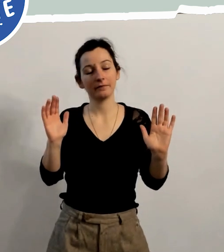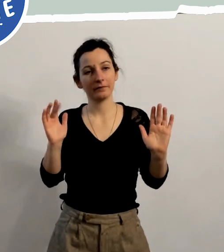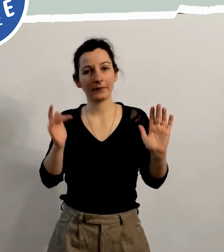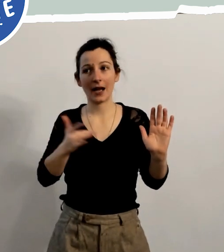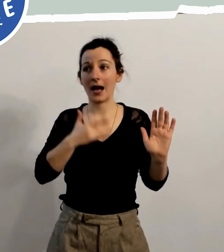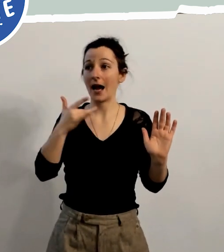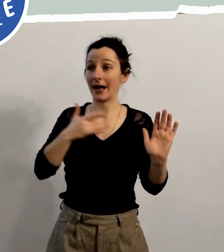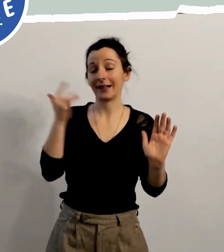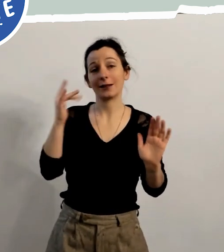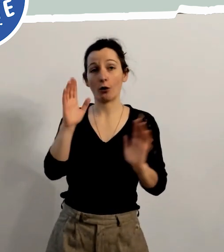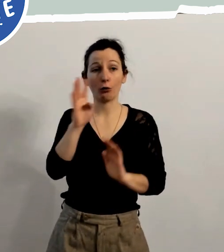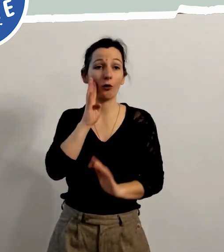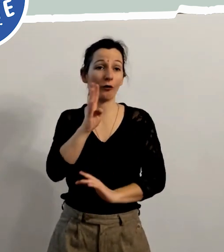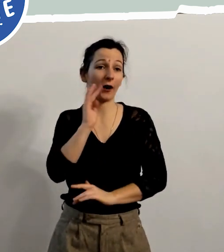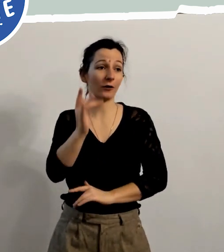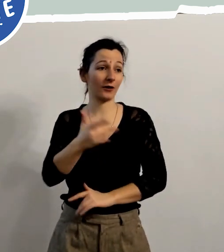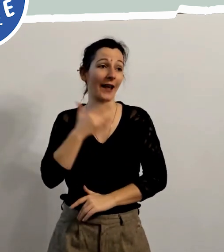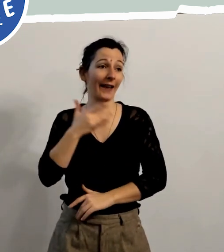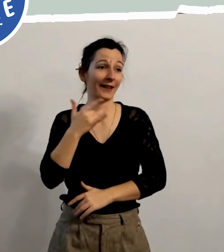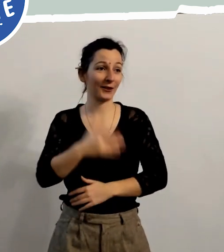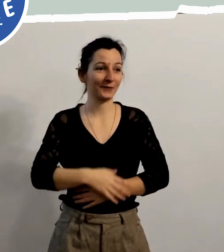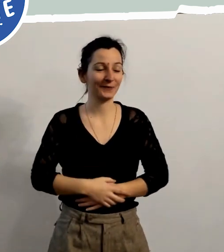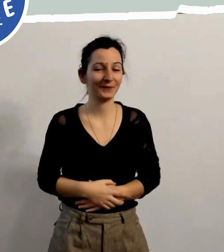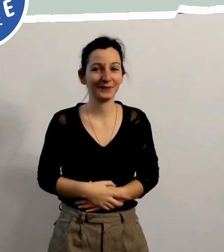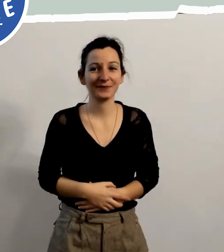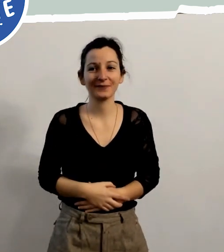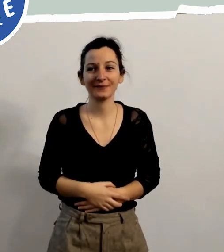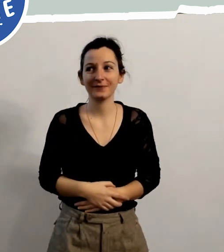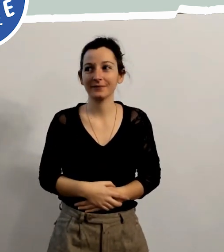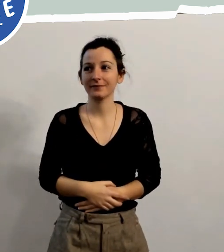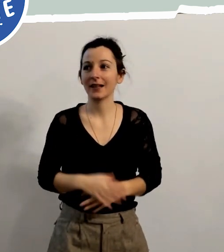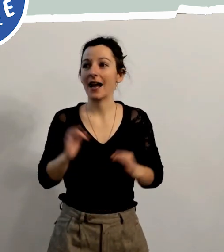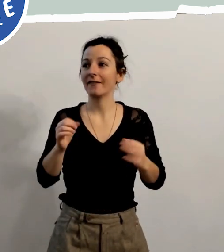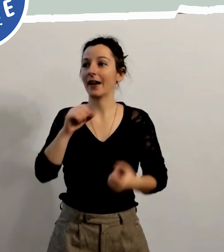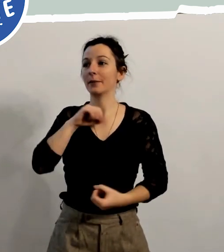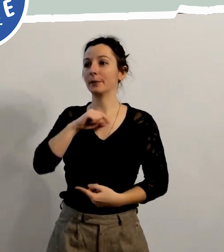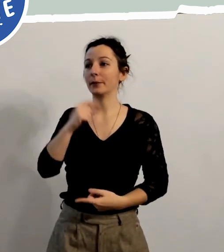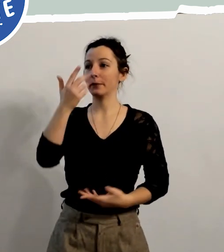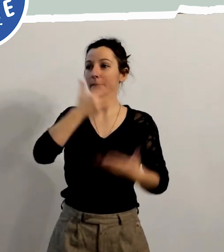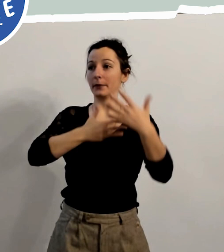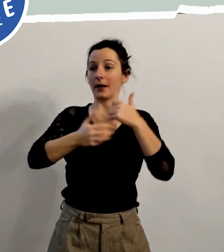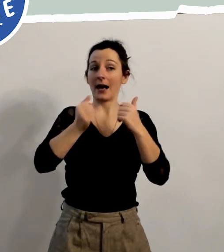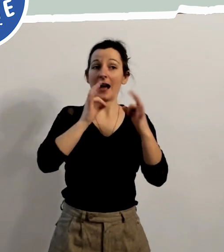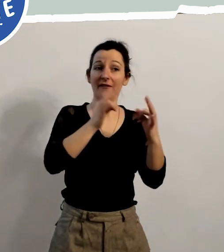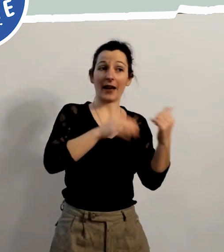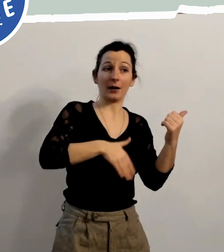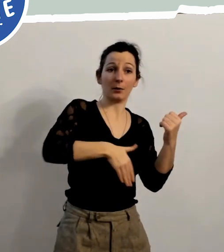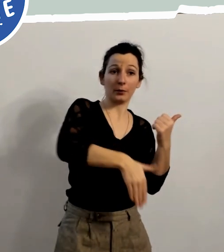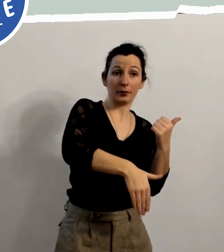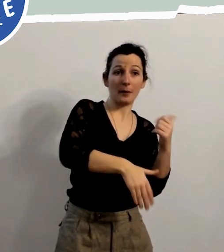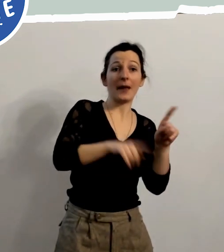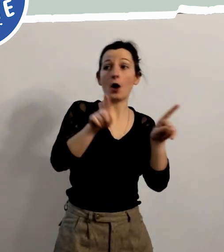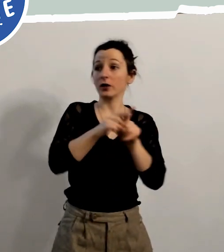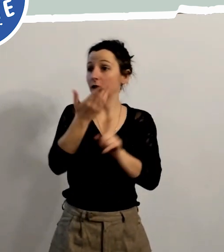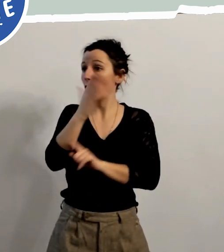quand même très intéressant. Mais de toute façon, les perturbateurs endocriniens perturbent la fertilité, mais pas